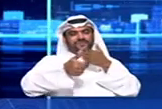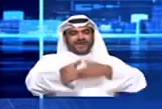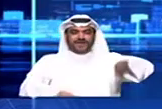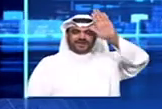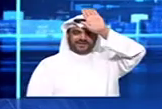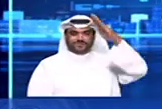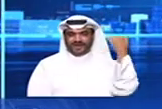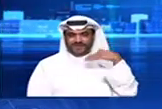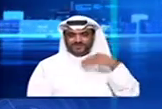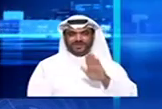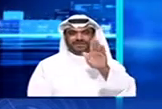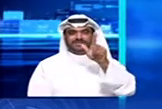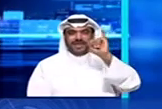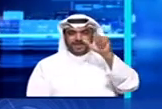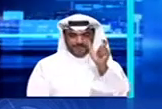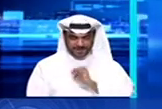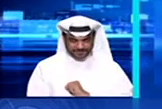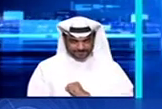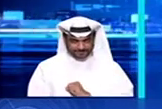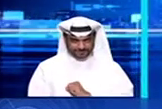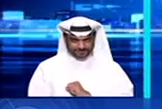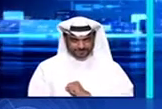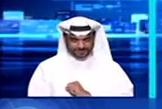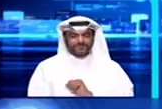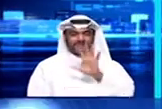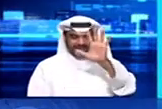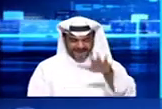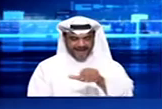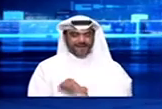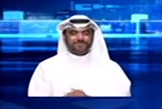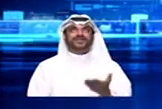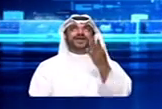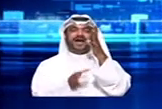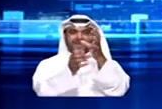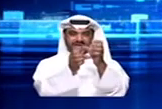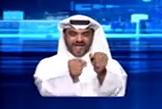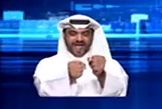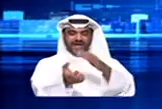خادم الحرمين الشريفين. نعم. آمين.